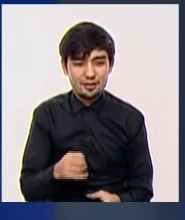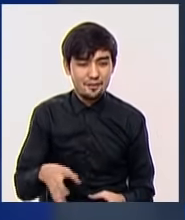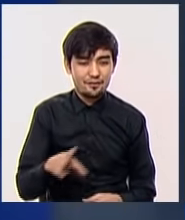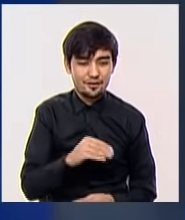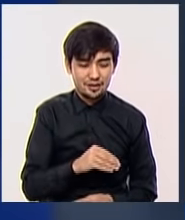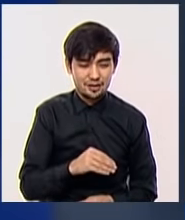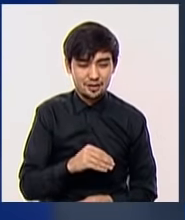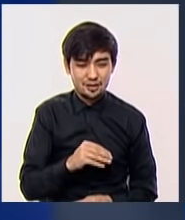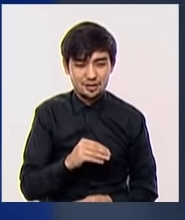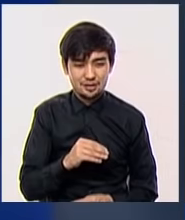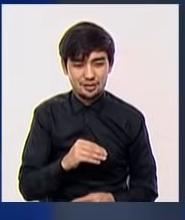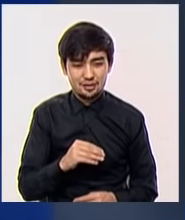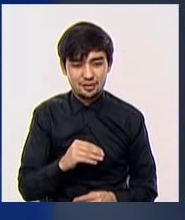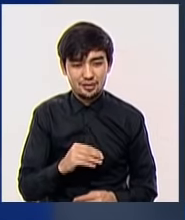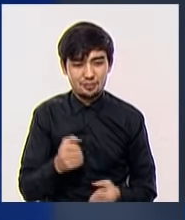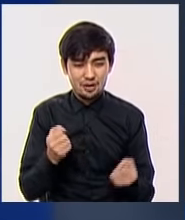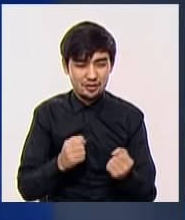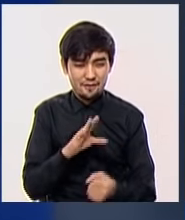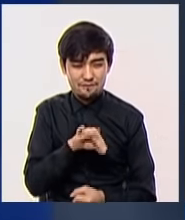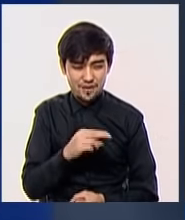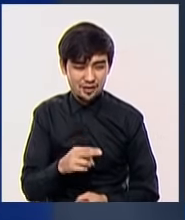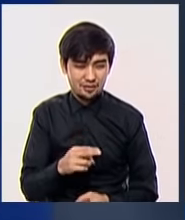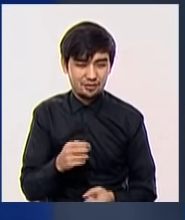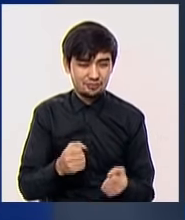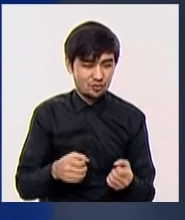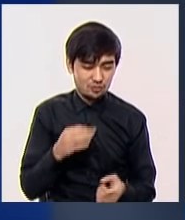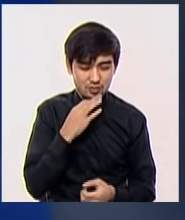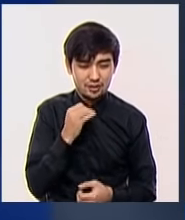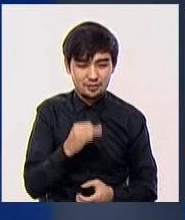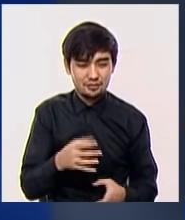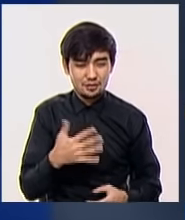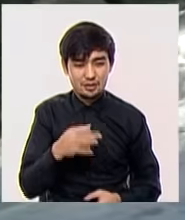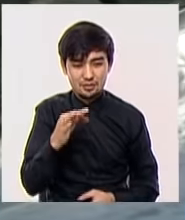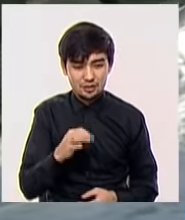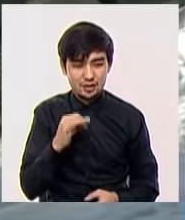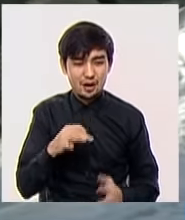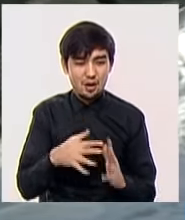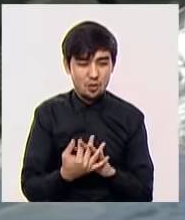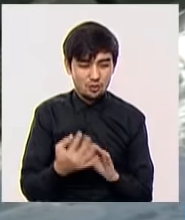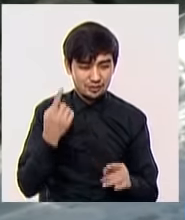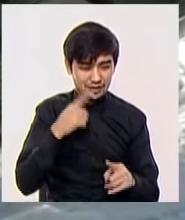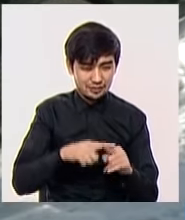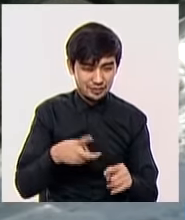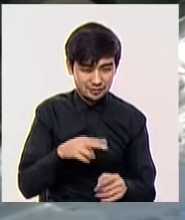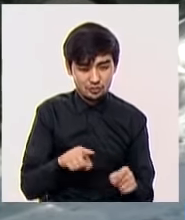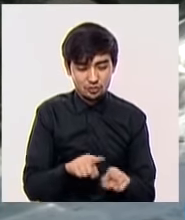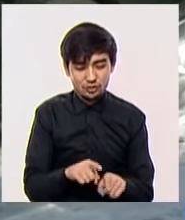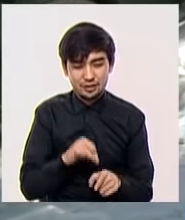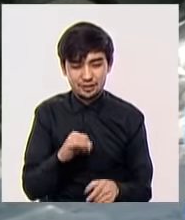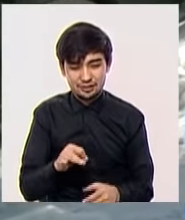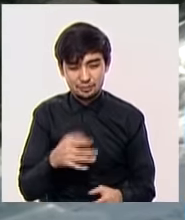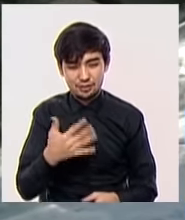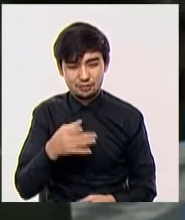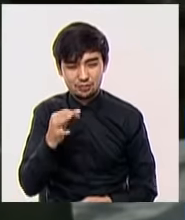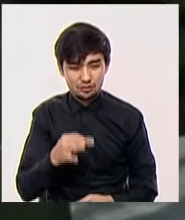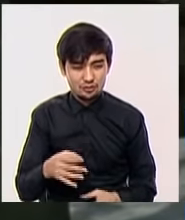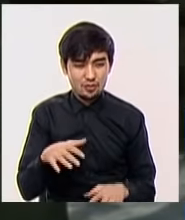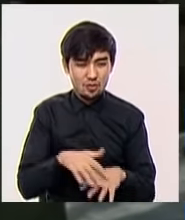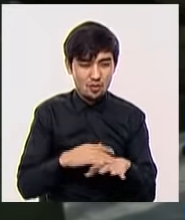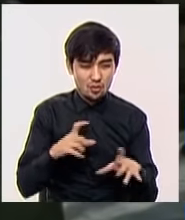виды автомобильного транспорта и производимые сельхоз техники снижение ставок на 50 процентов активисты движения